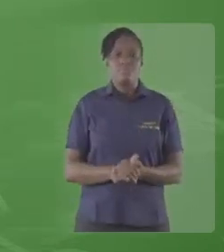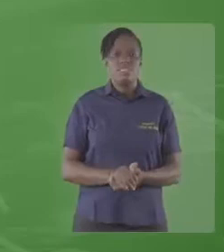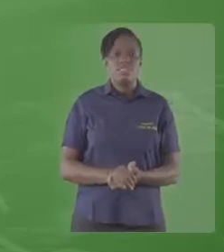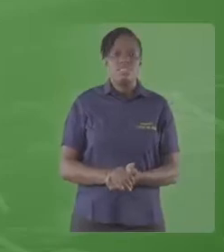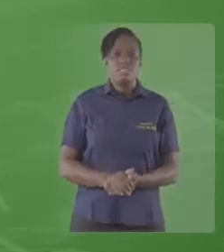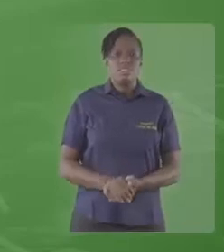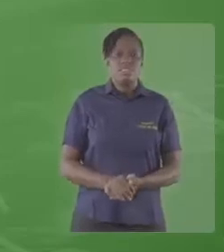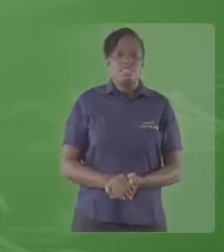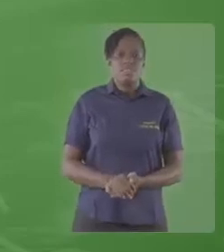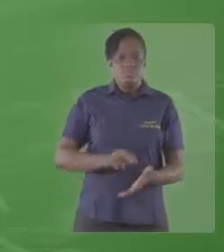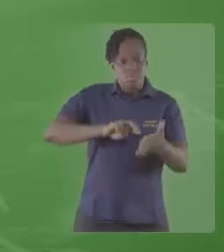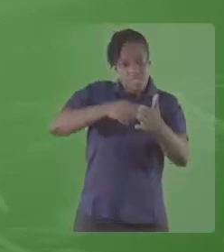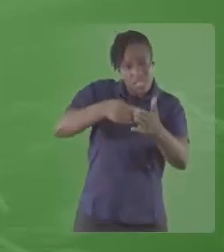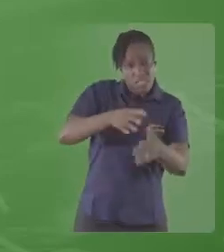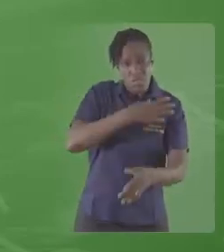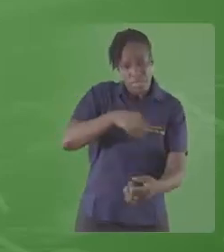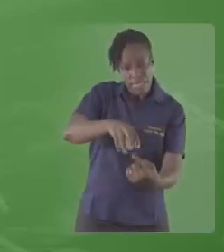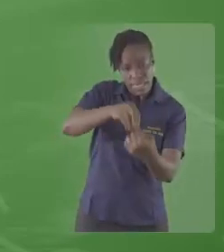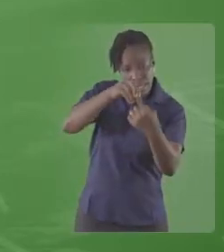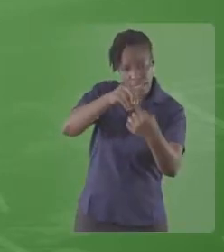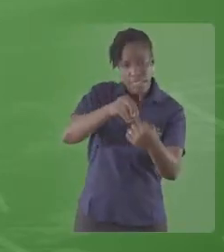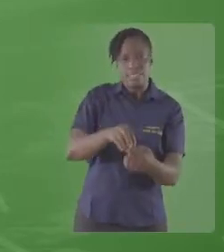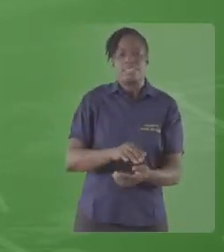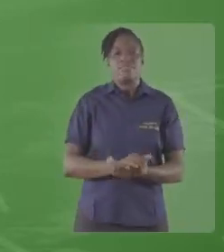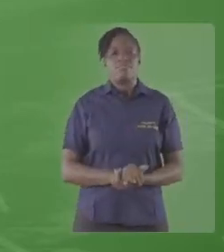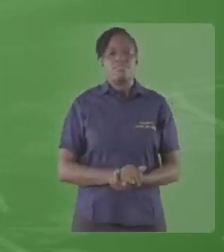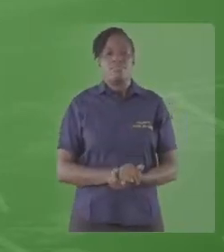Définis-le et donne ses caractéristiques.